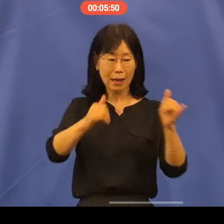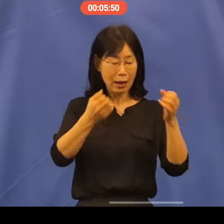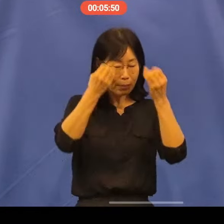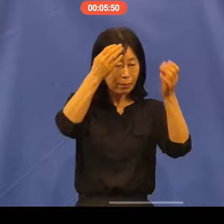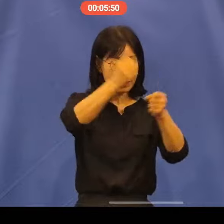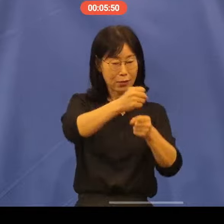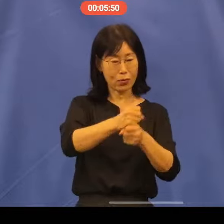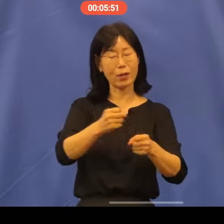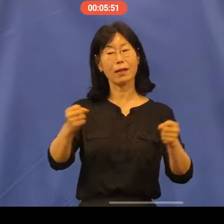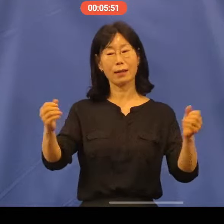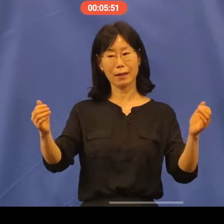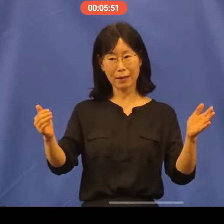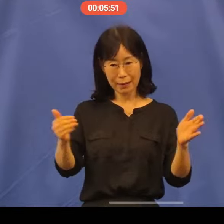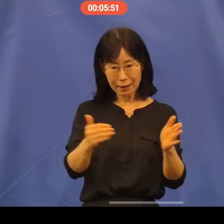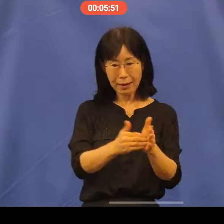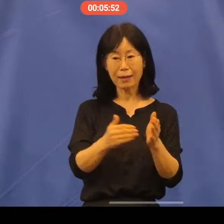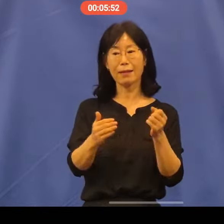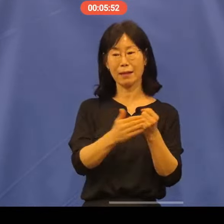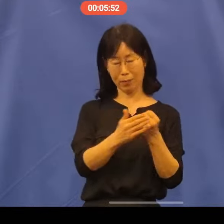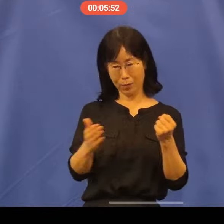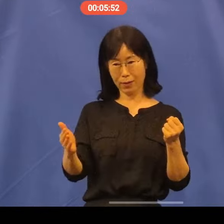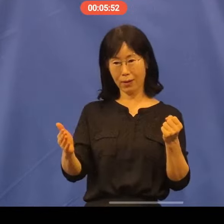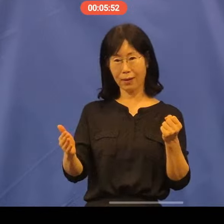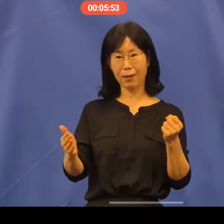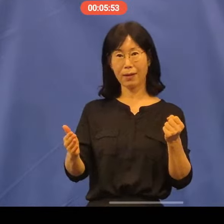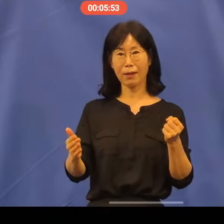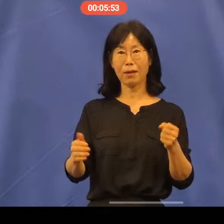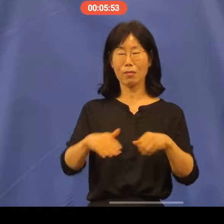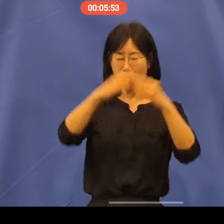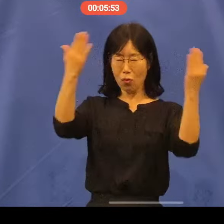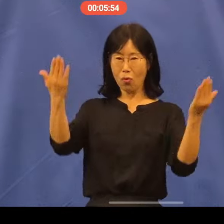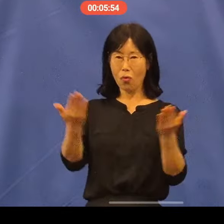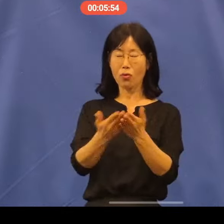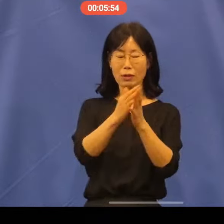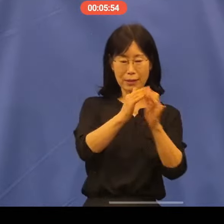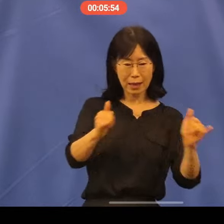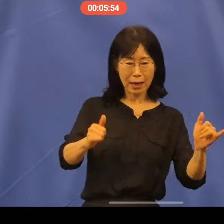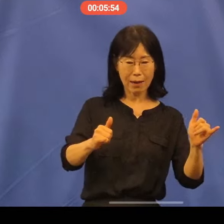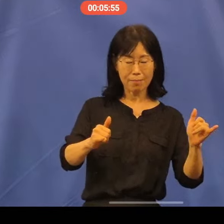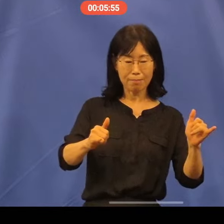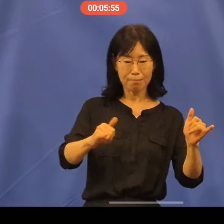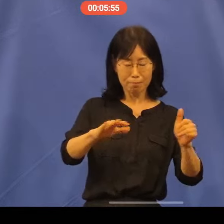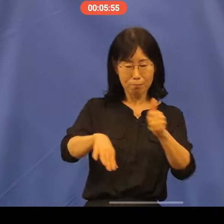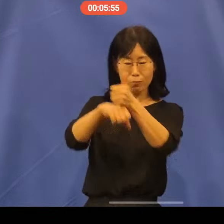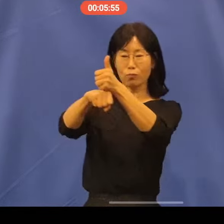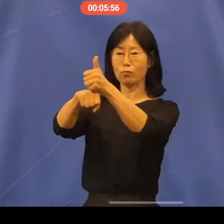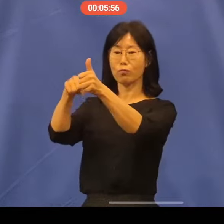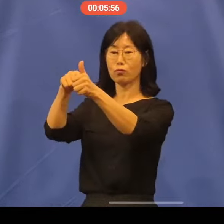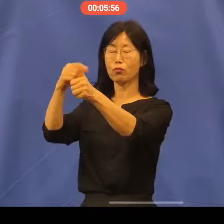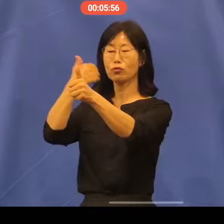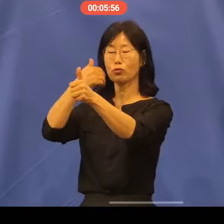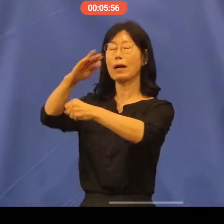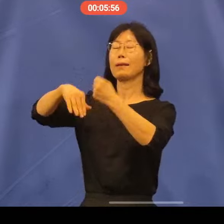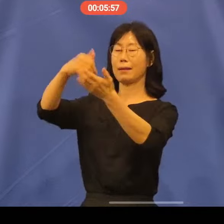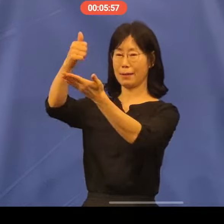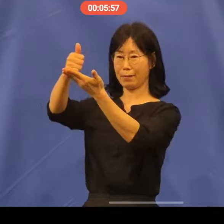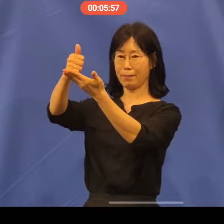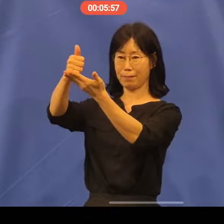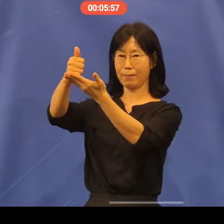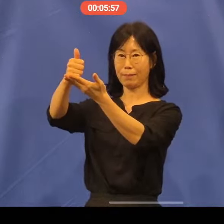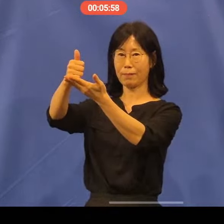모든 것을 다 하나님이 가지고 계세요. 그러니까 우리는 언제나 접근 자체가 하나님으로부터 출발해야